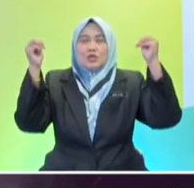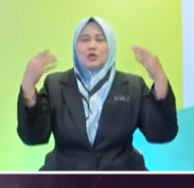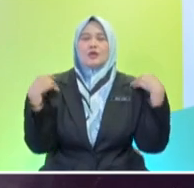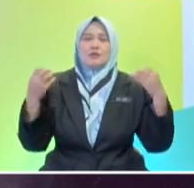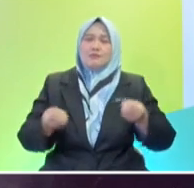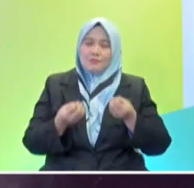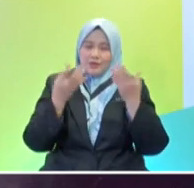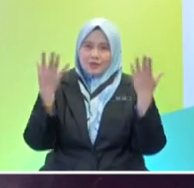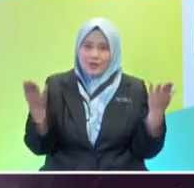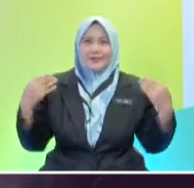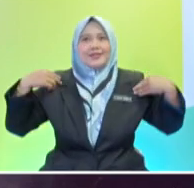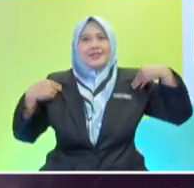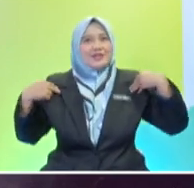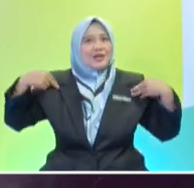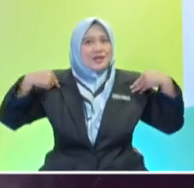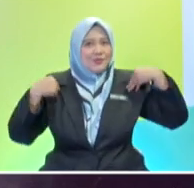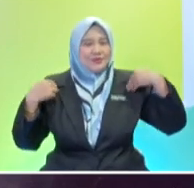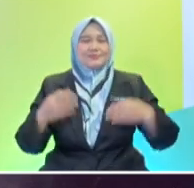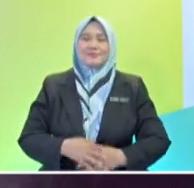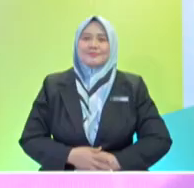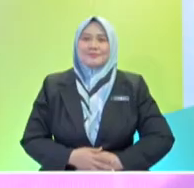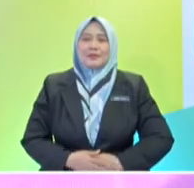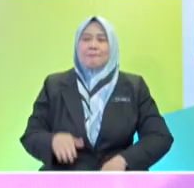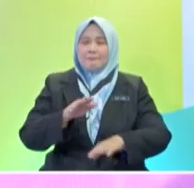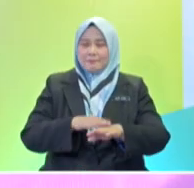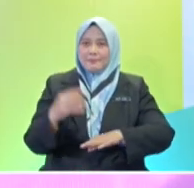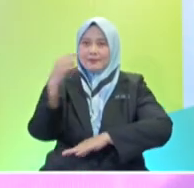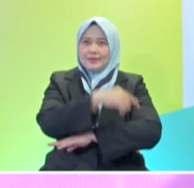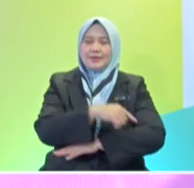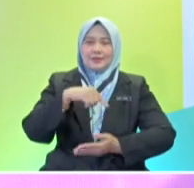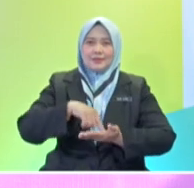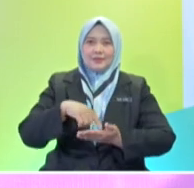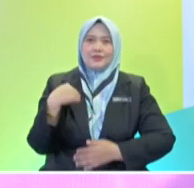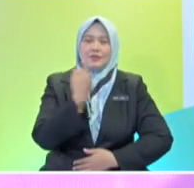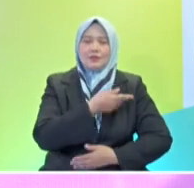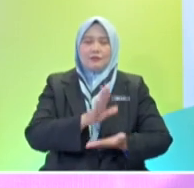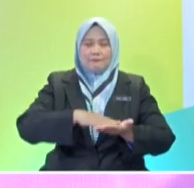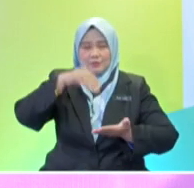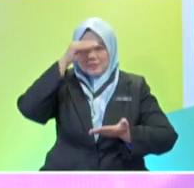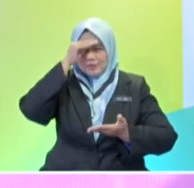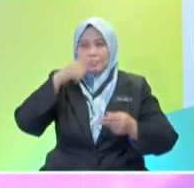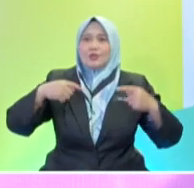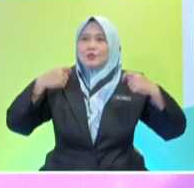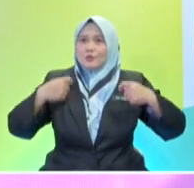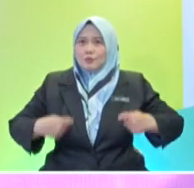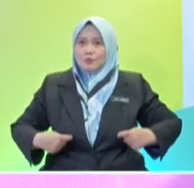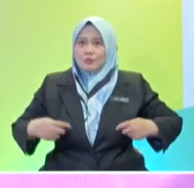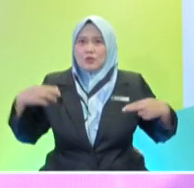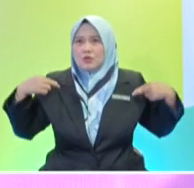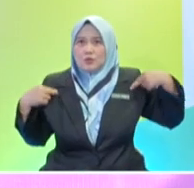ni cikgu. Ya, sebab pada hari ini Mira, kita akan belajar tentang tubuh haiwan, iaitu sama tapi tak